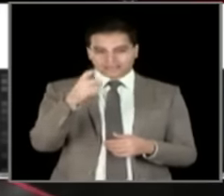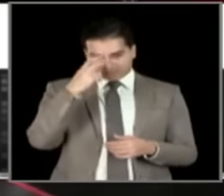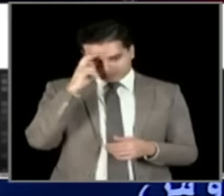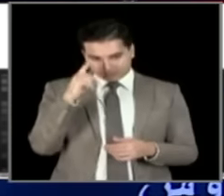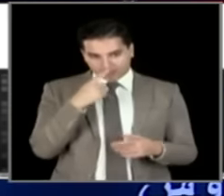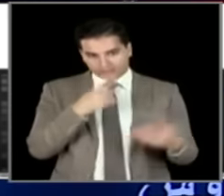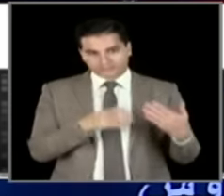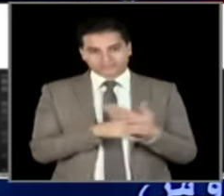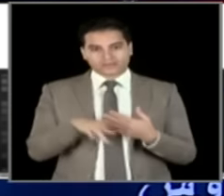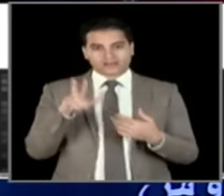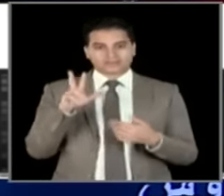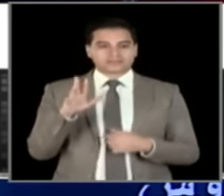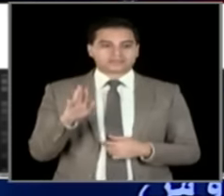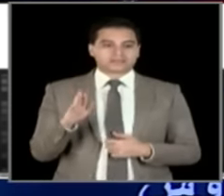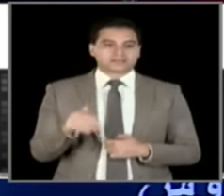سامانية.